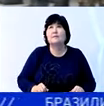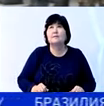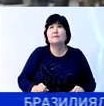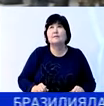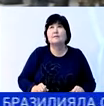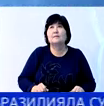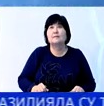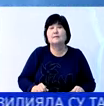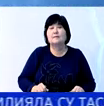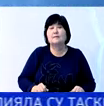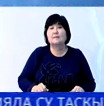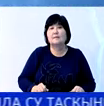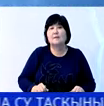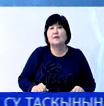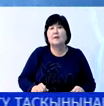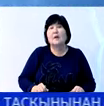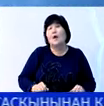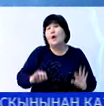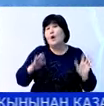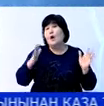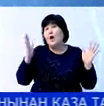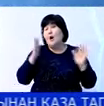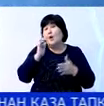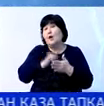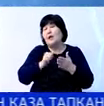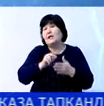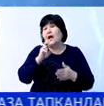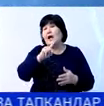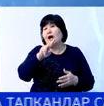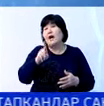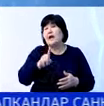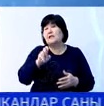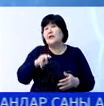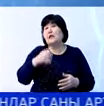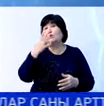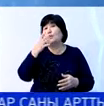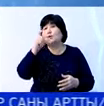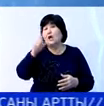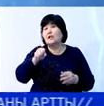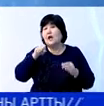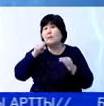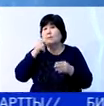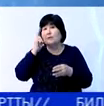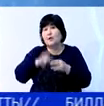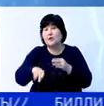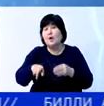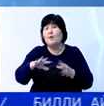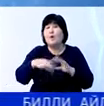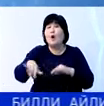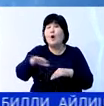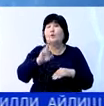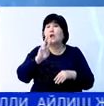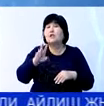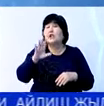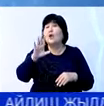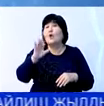Қызылорда телеарнасы. Қолайсыз ауа райы салдарынан Қазалы ауданында 4 адам адасып кеткен. Жұбан елді мекенінен аудан орталығына шыққан